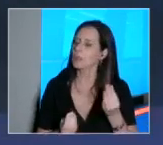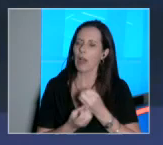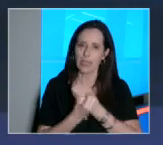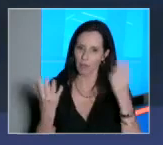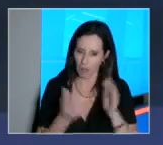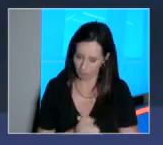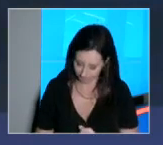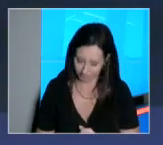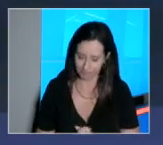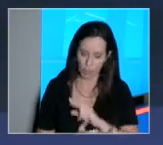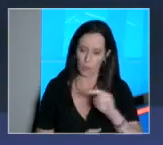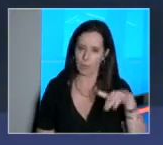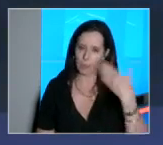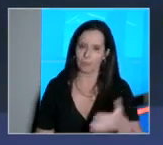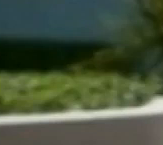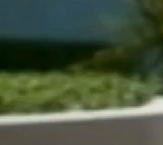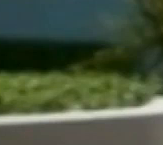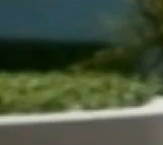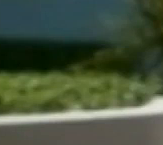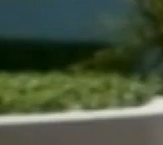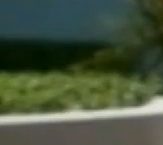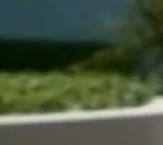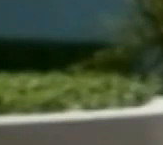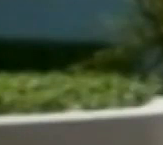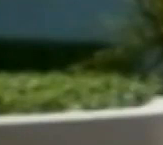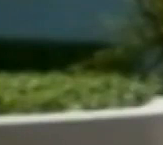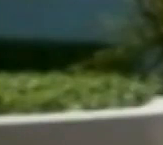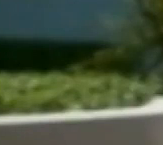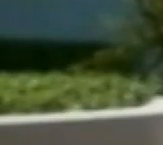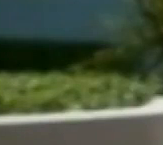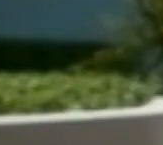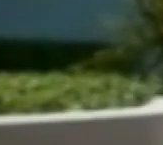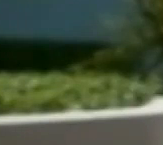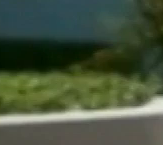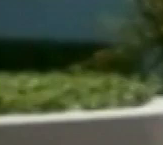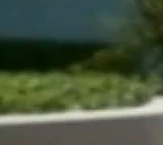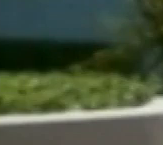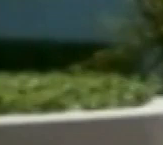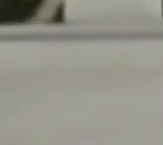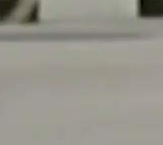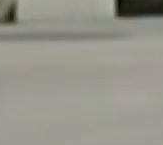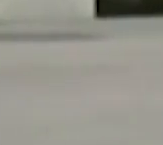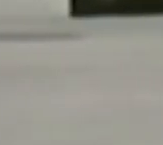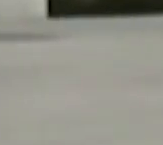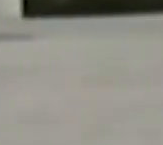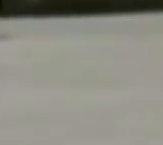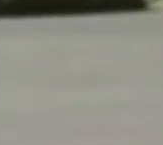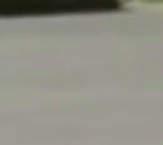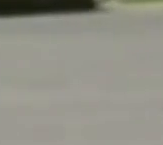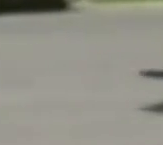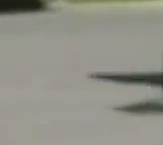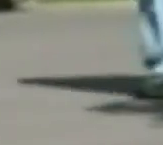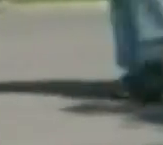פנטסטי. מעברנו ואנחנו עוברים לאייטם הבא. יש לי קצר בנוח, זה גורם